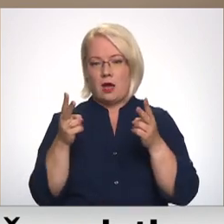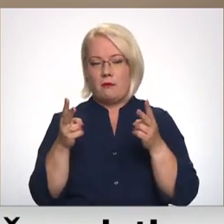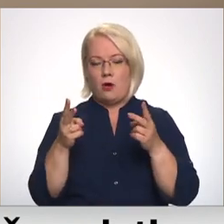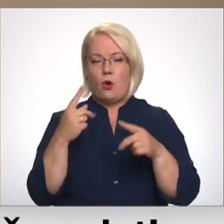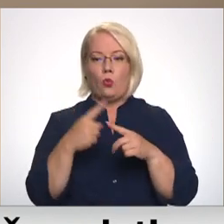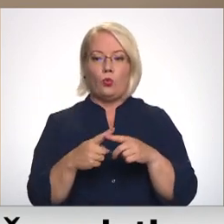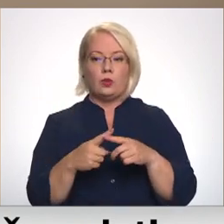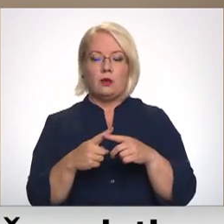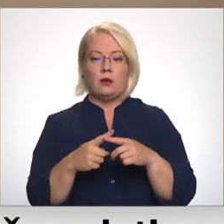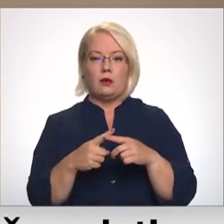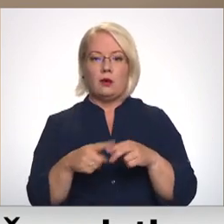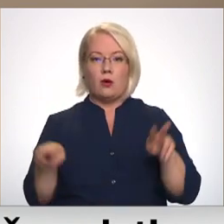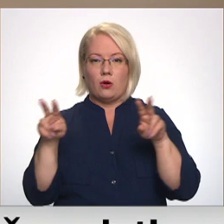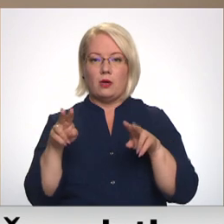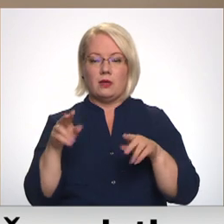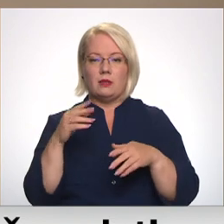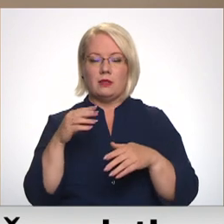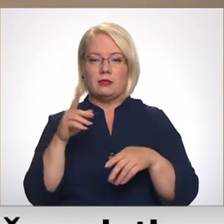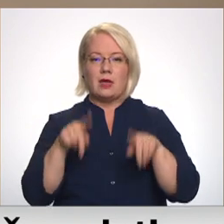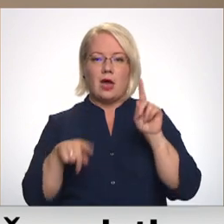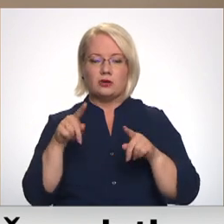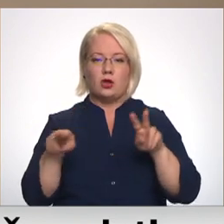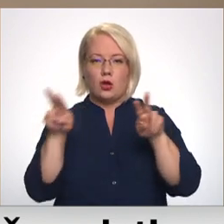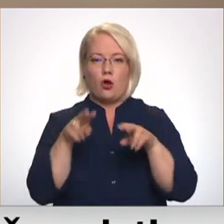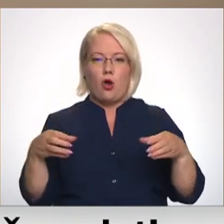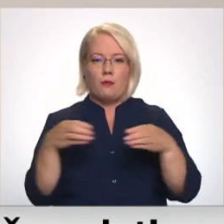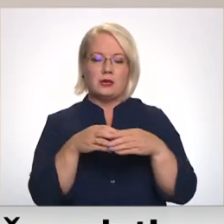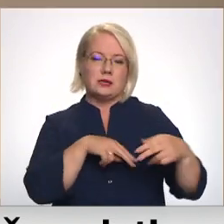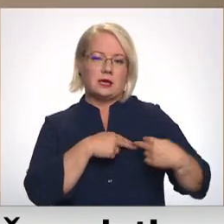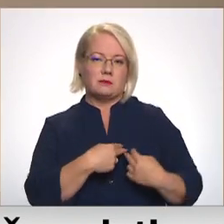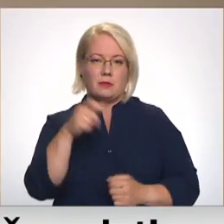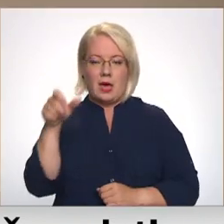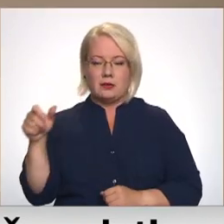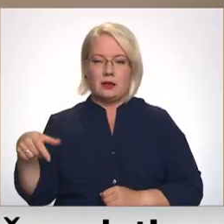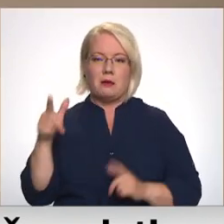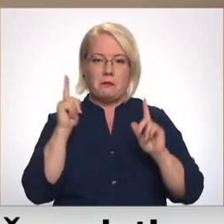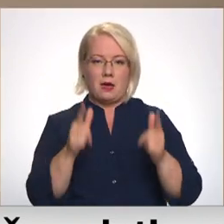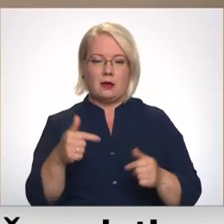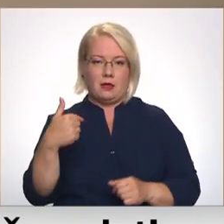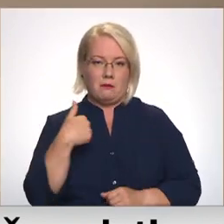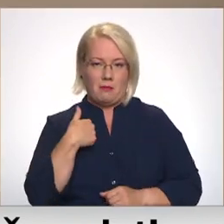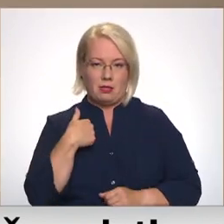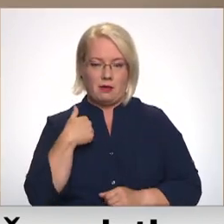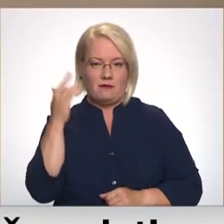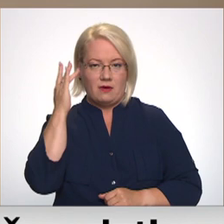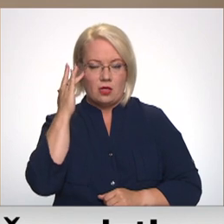dalēji komisijas biedri ar mani piekrīta, tur būs